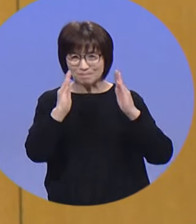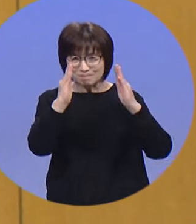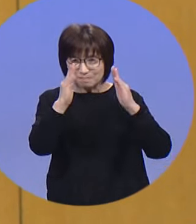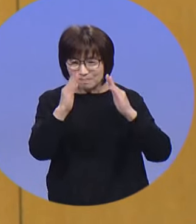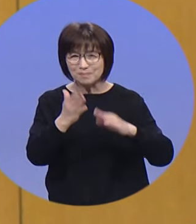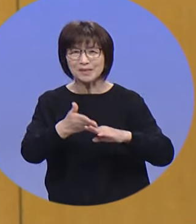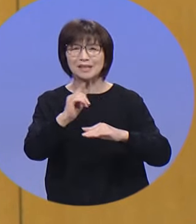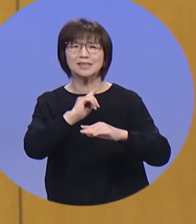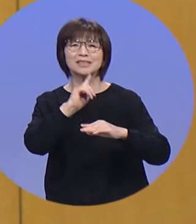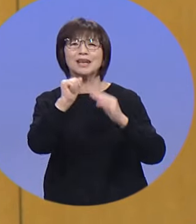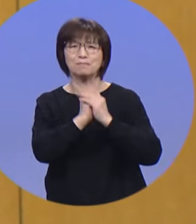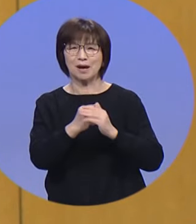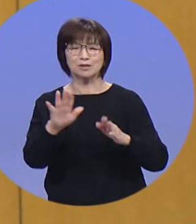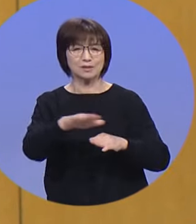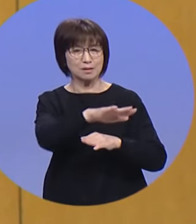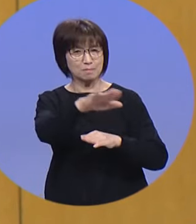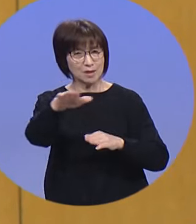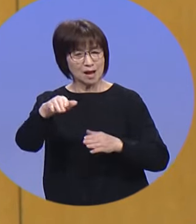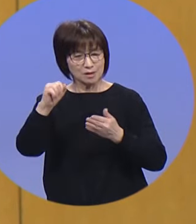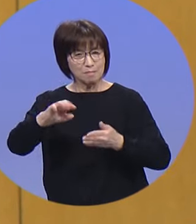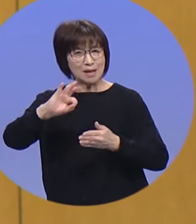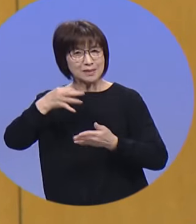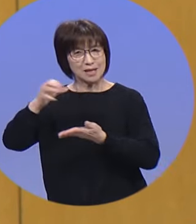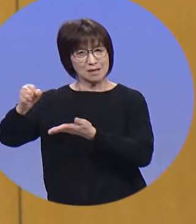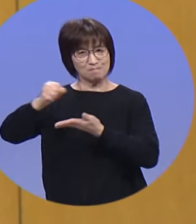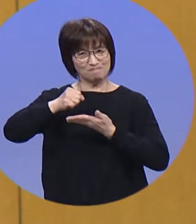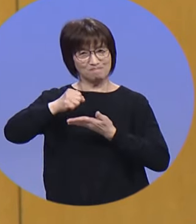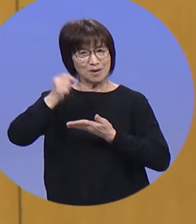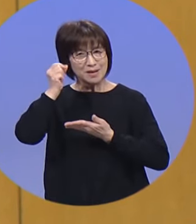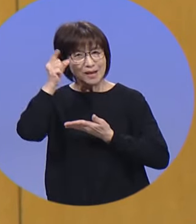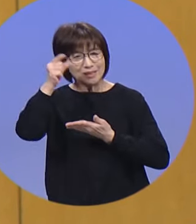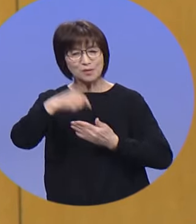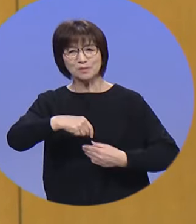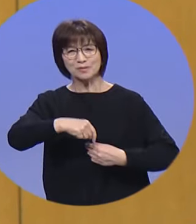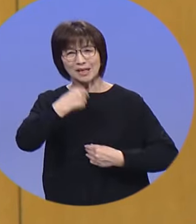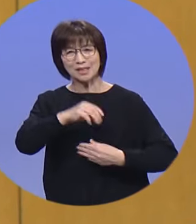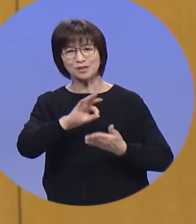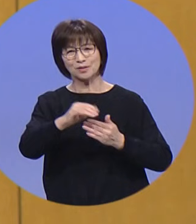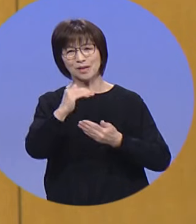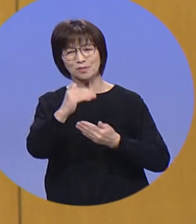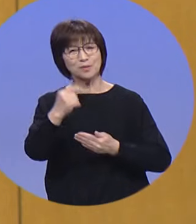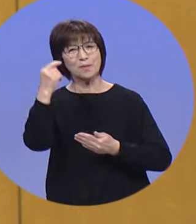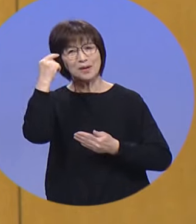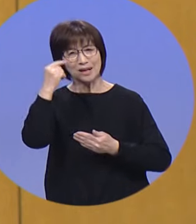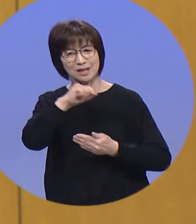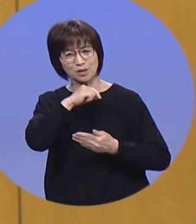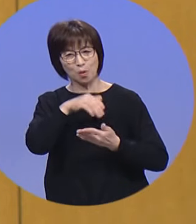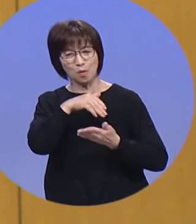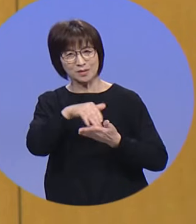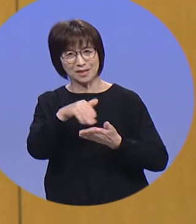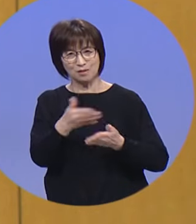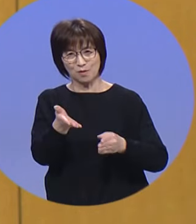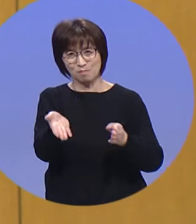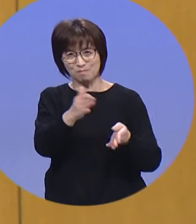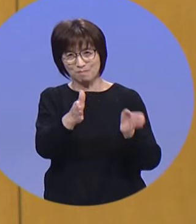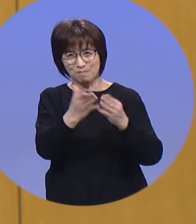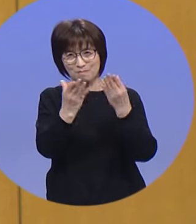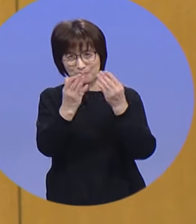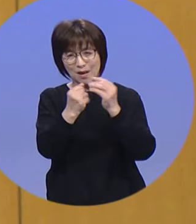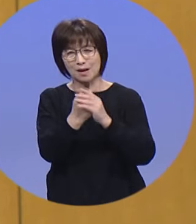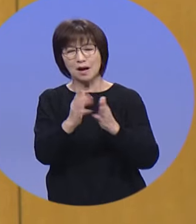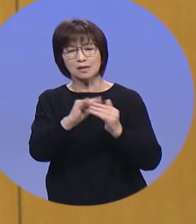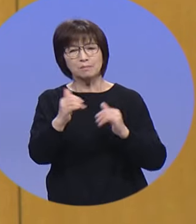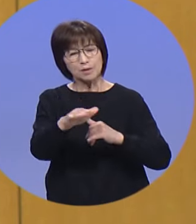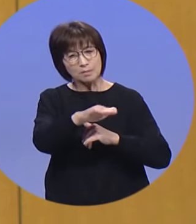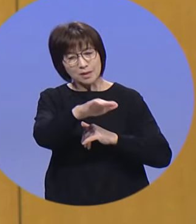。県民の皆様から預かった税金を賢く正しく使うことを考えて予算を編成しております。県